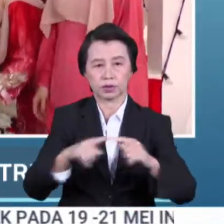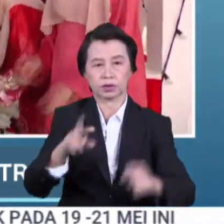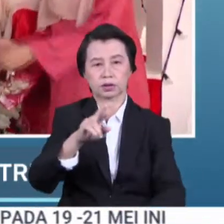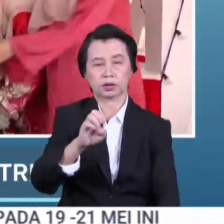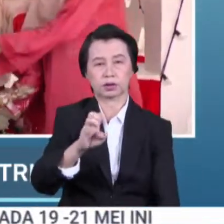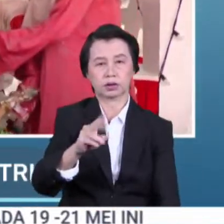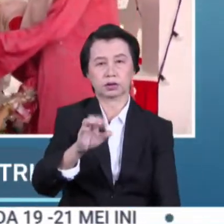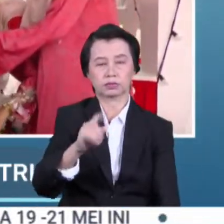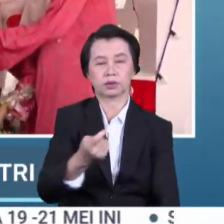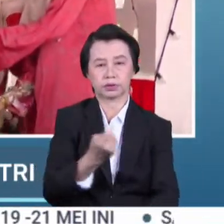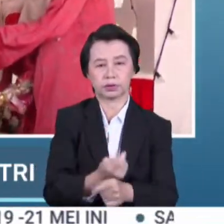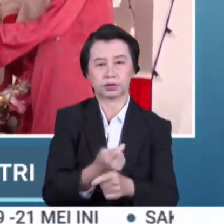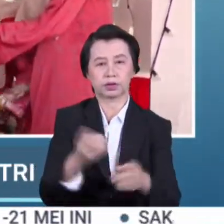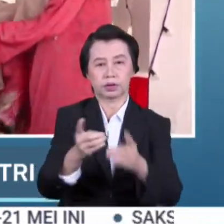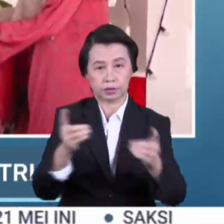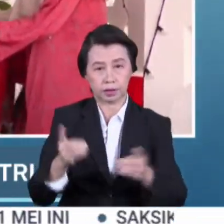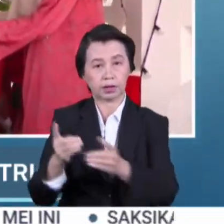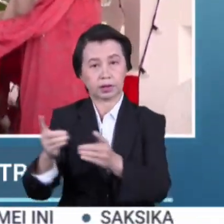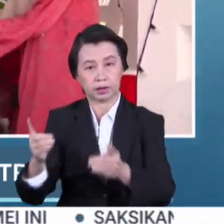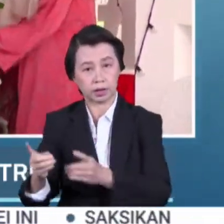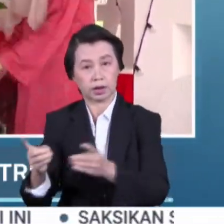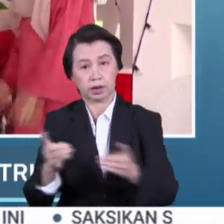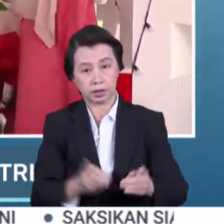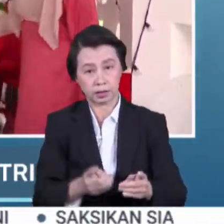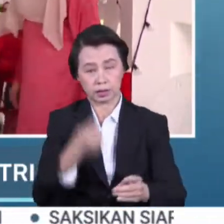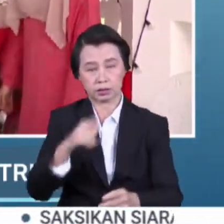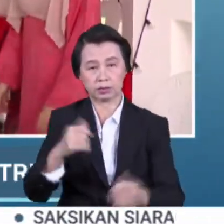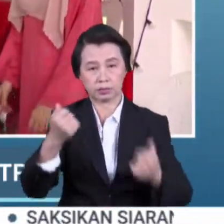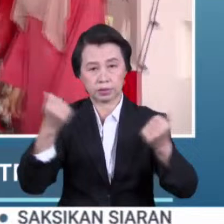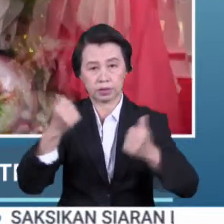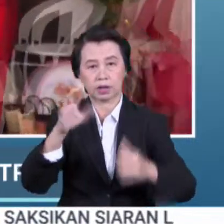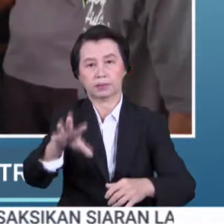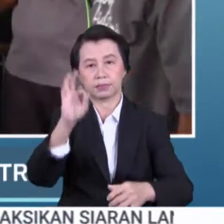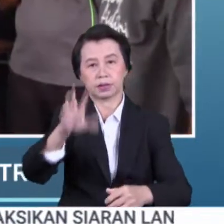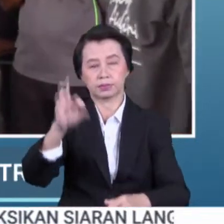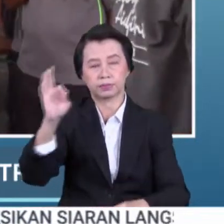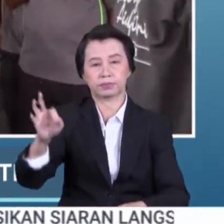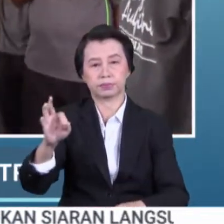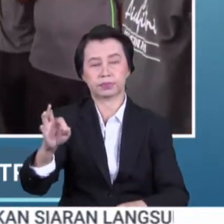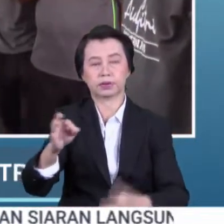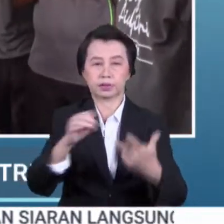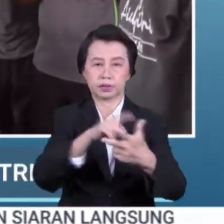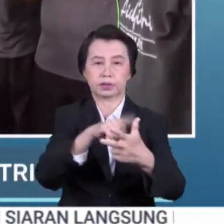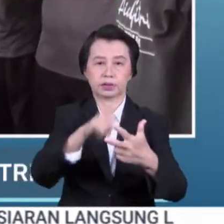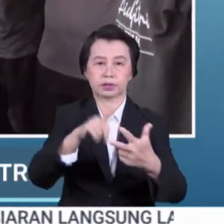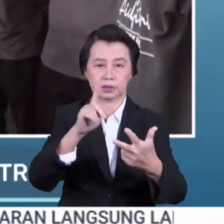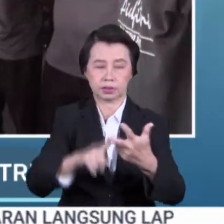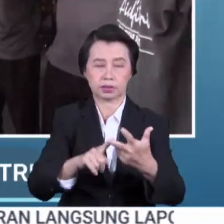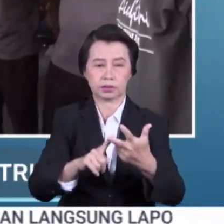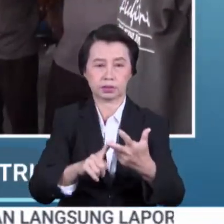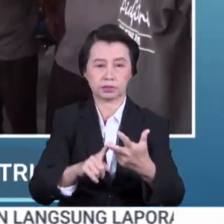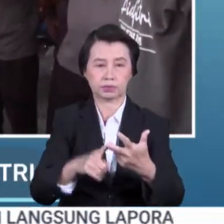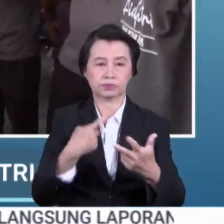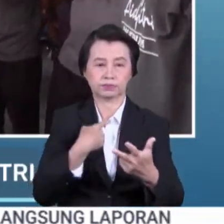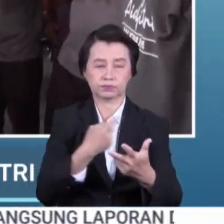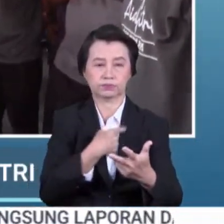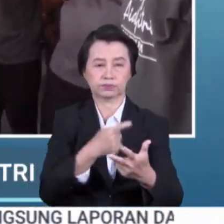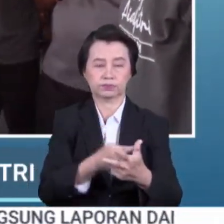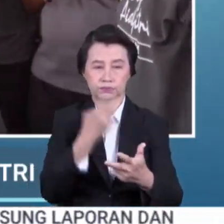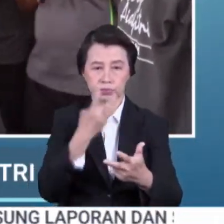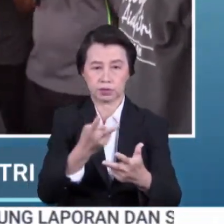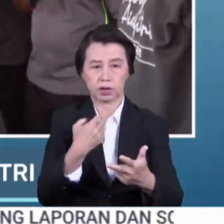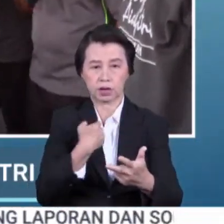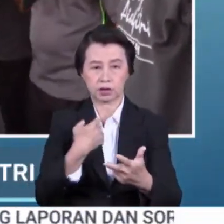sekampung ni tetap berlangsung di daerah-daerah. Tapi sebenarnya dengan Aidilfitri kita pilih tiga daerah. Kebetulan tiga daerah itu kita lihat